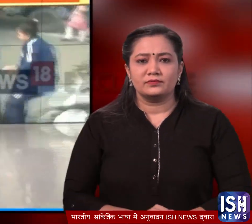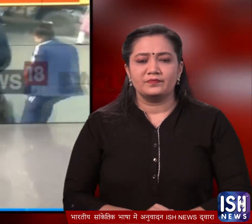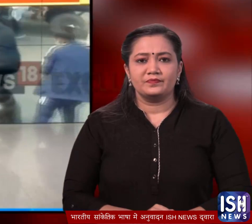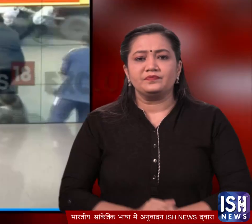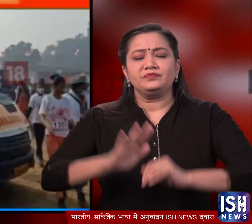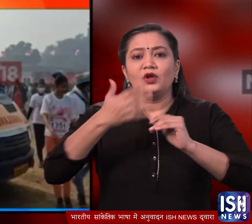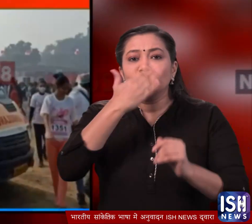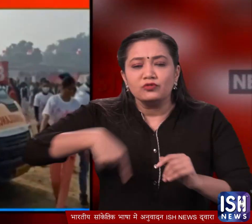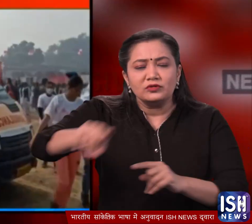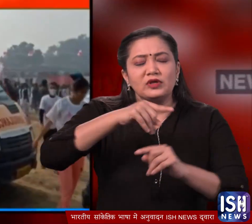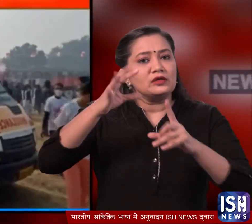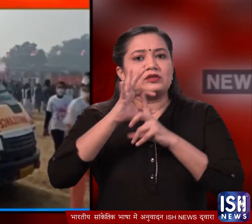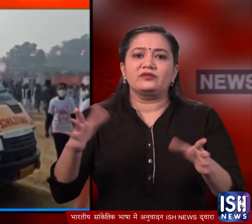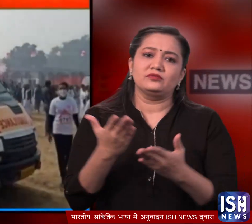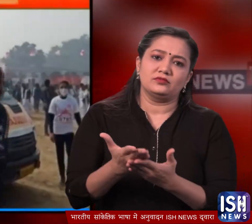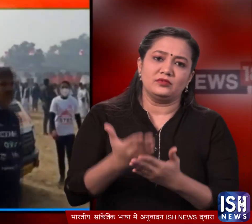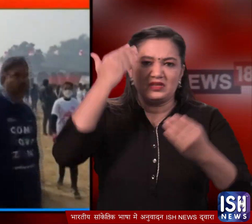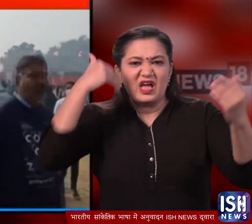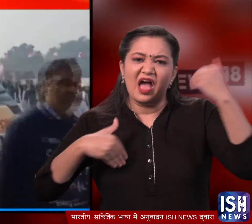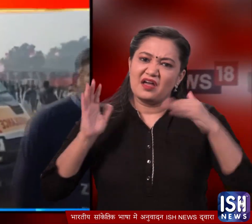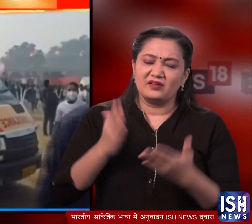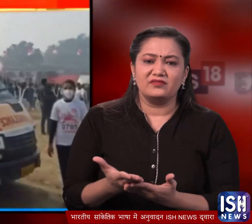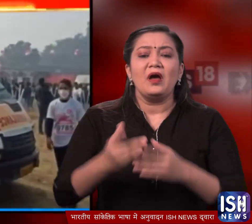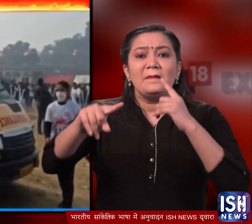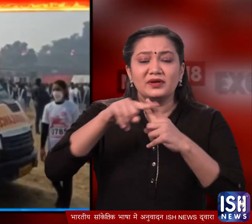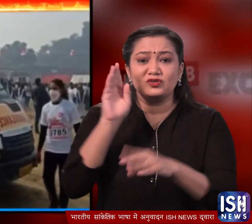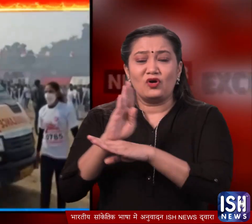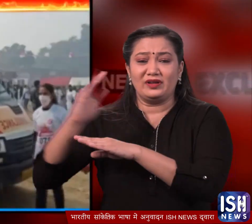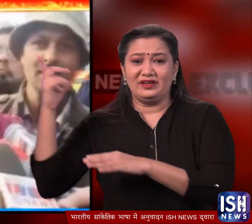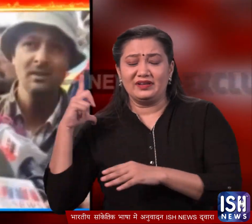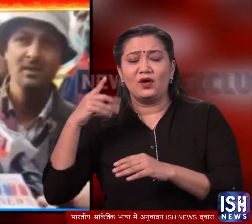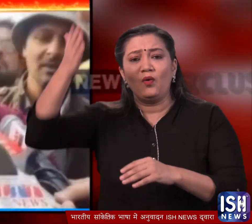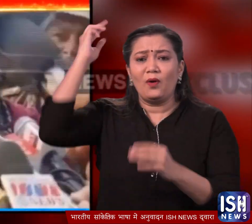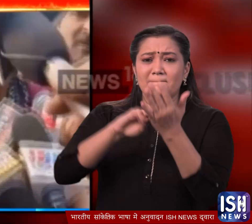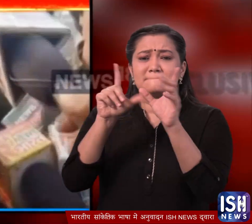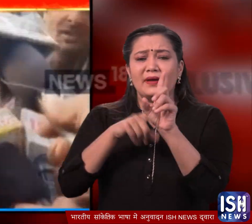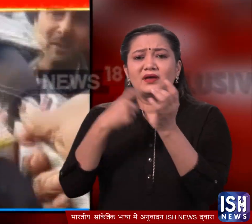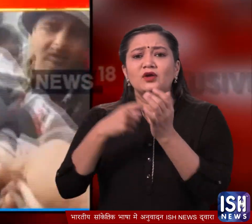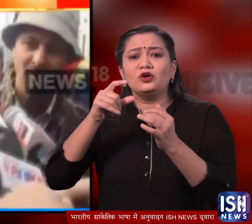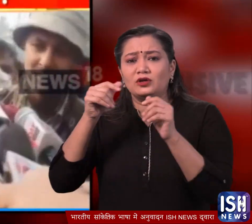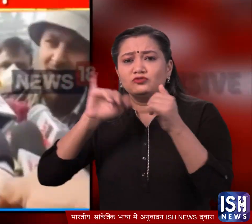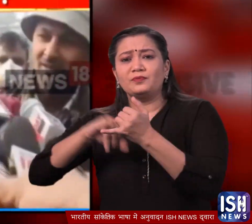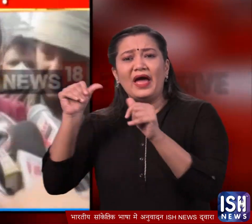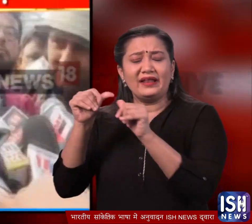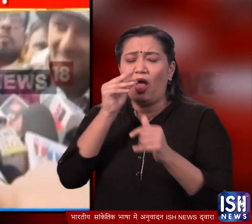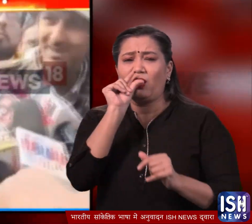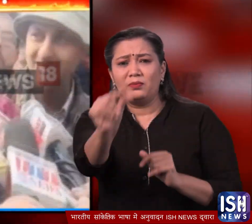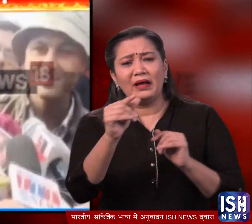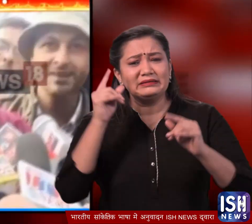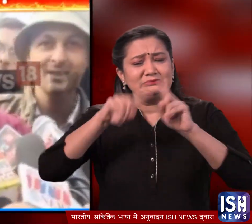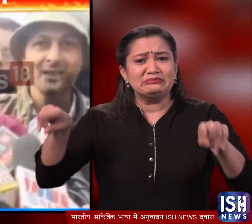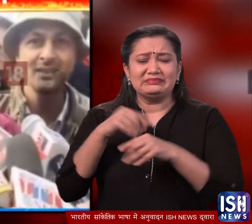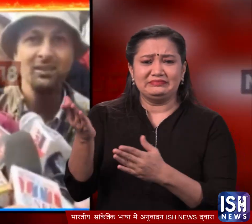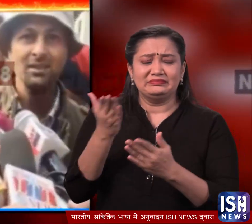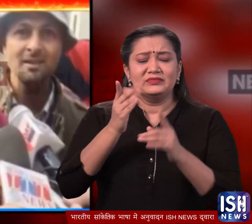गए, जिसका नतीजा छात्राओं को भुगतना पड़ा और उन्हें चोटें आईं। इतना ही नहीं, कांग्रेस नेता और पूर्व मेयर सुप्रिया आयरन ने